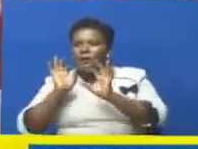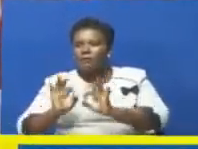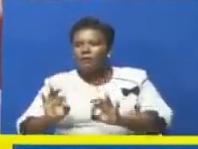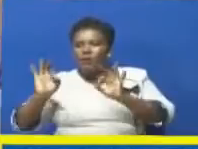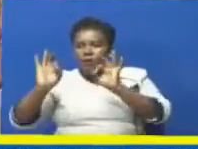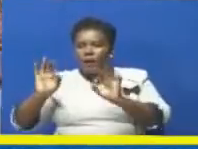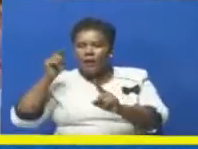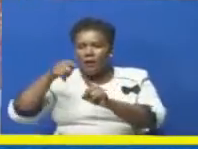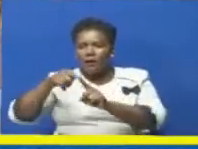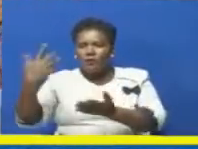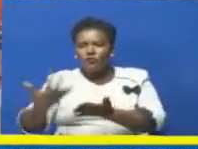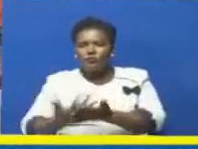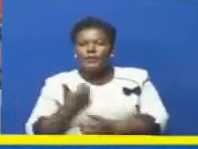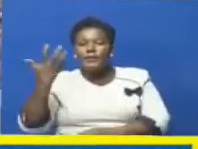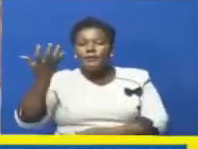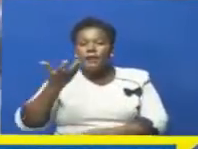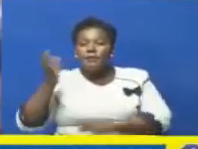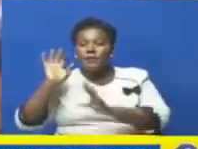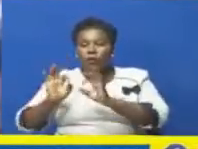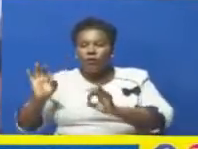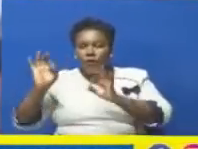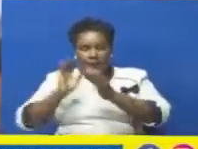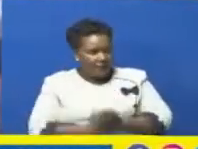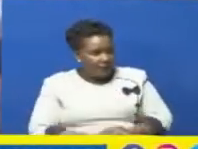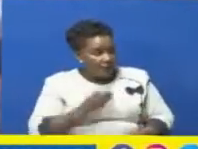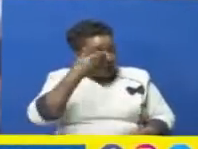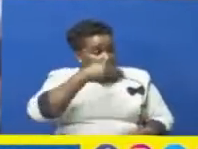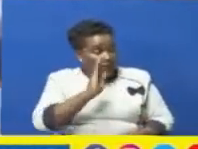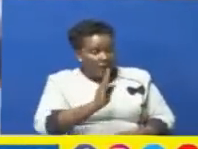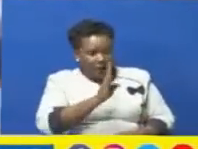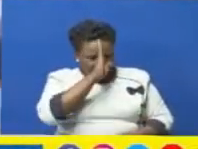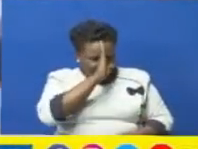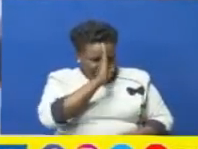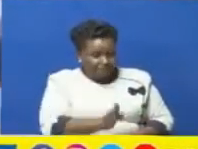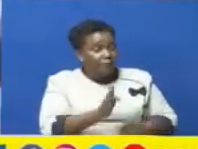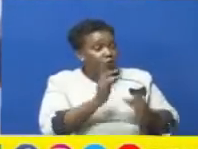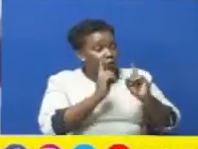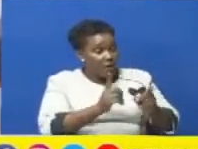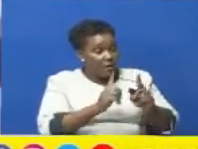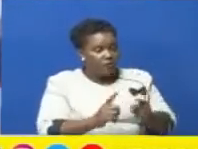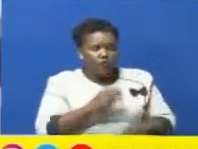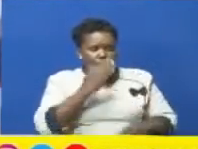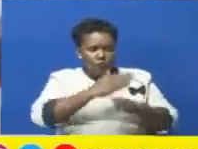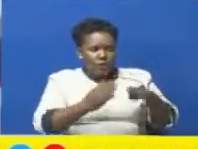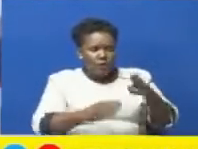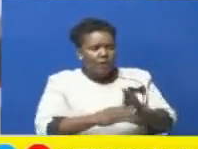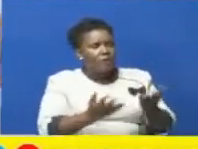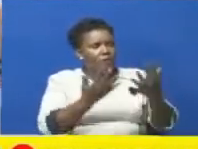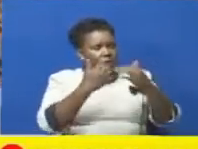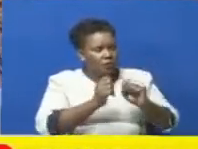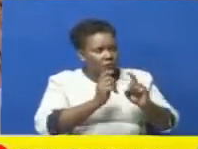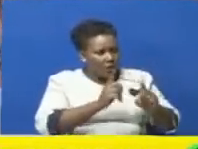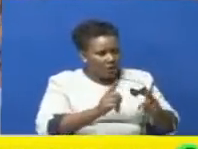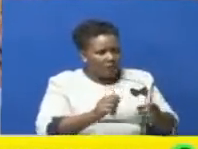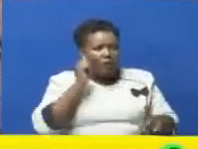jamii iliyo bora. Serikali itaendelea kuwapa thamani walimu, kuwajengea uwezo walimu, kutengeneza mazingira bora ya walimu ili walimu wetu waendelee kutusaidia kwenye kazi